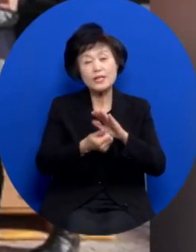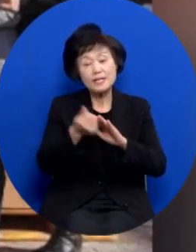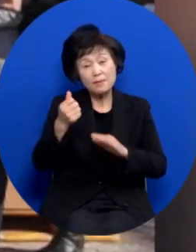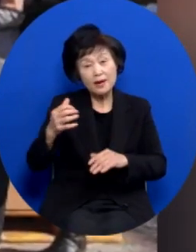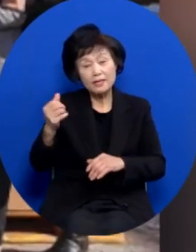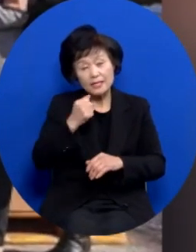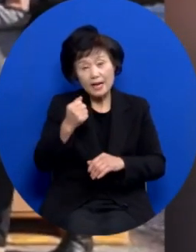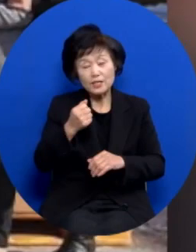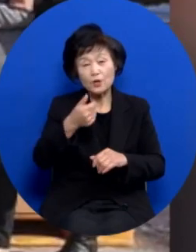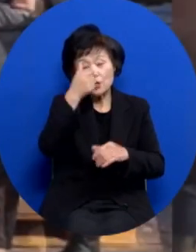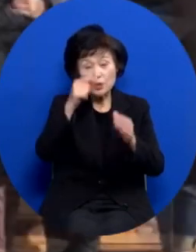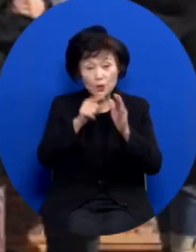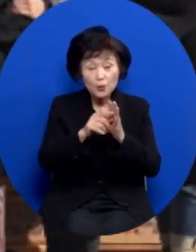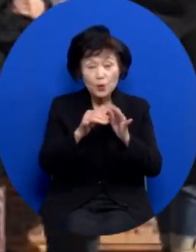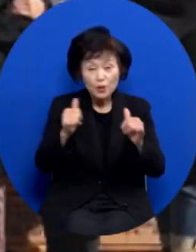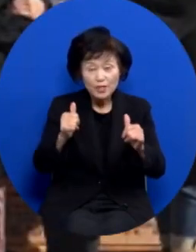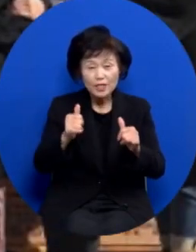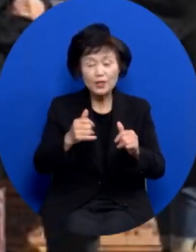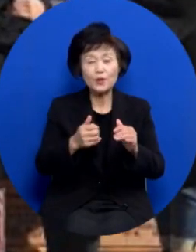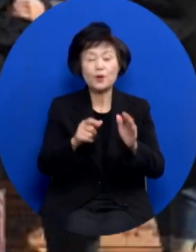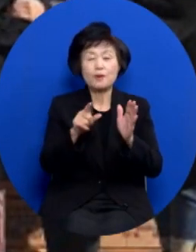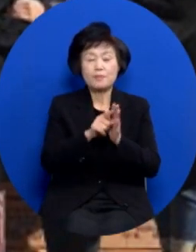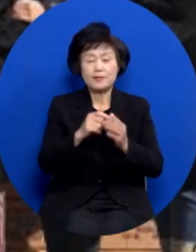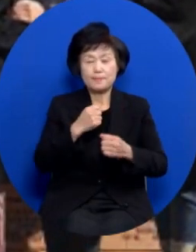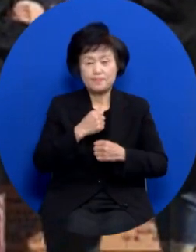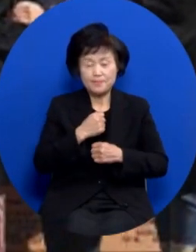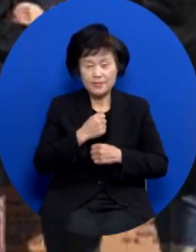가운데서도 신앙을 지킬 수 있길 소망한다고 밝혔습니다